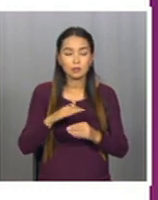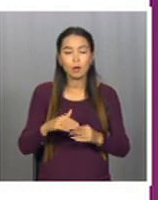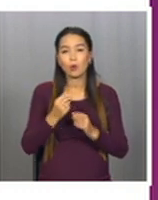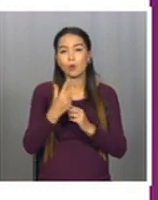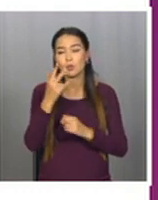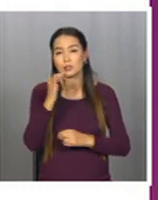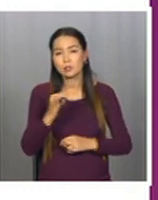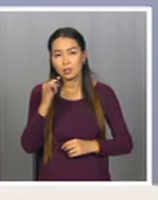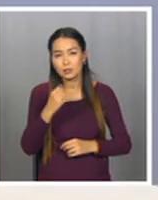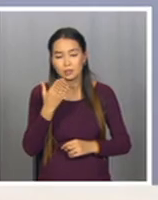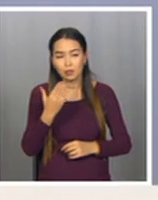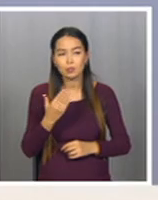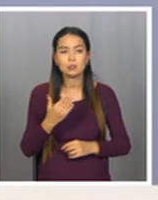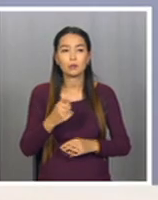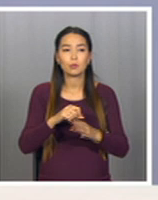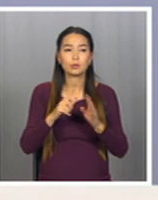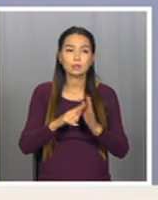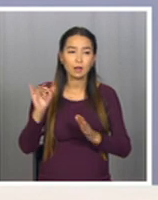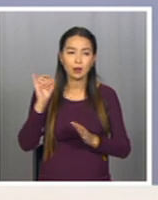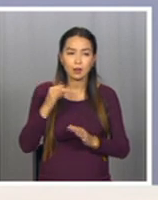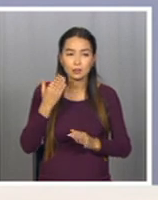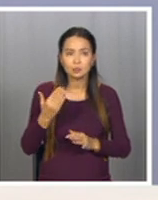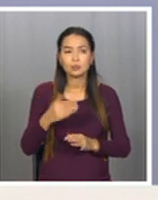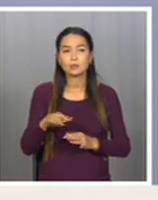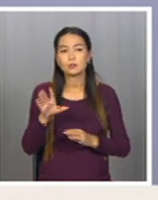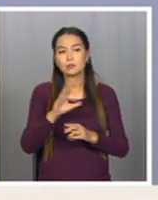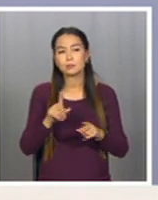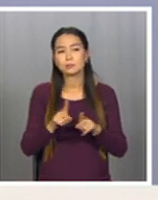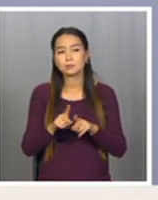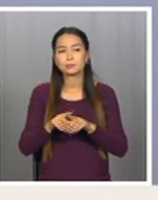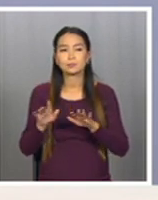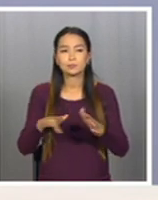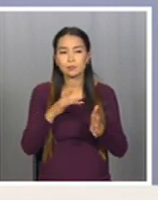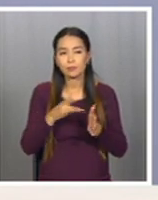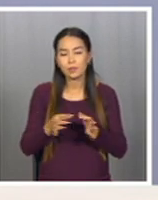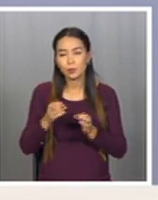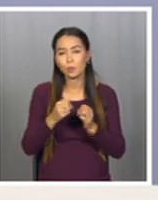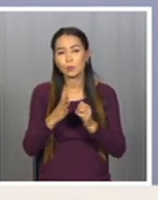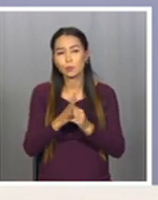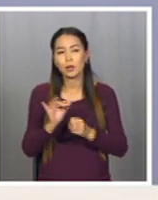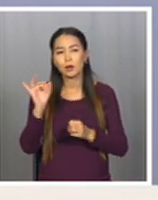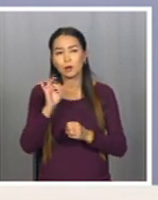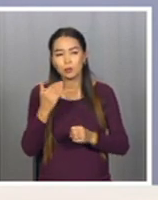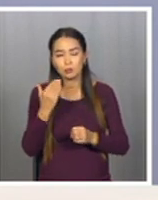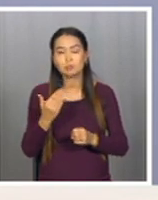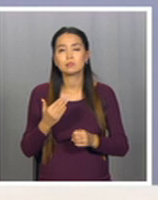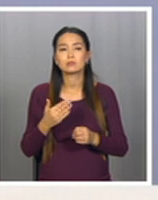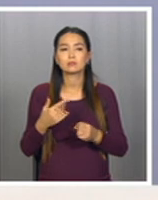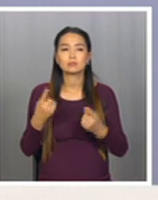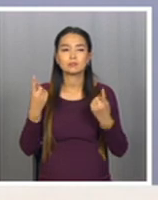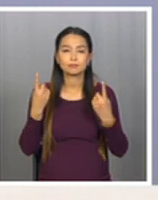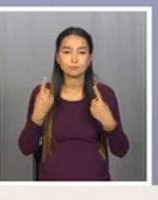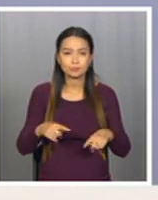Шу алқабында 14-ші ғасырда, Талас өңірі жерлерінде 15-ші ғасырларда құлдырауға